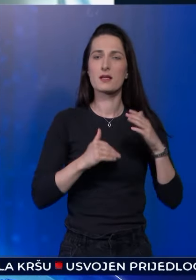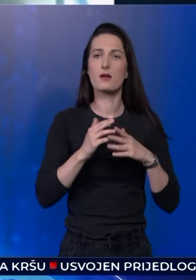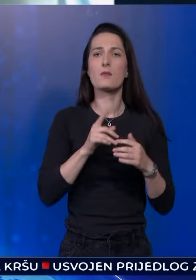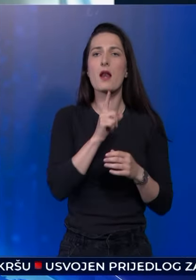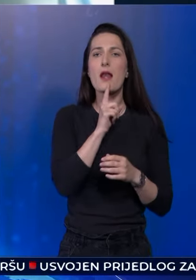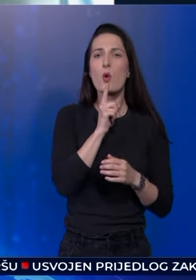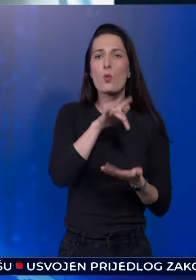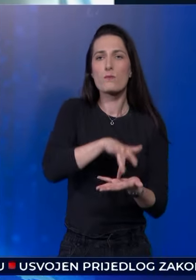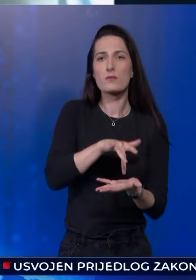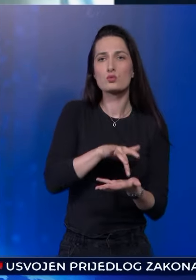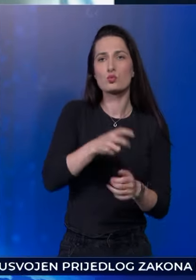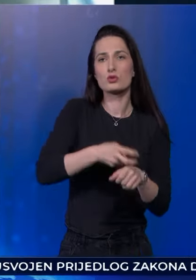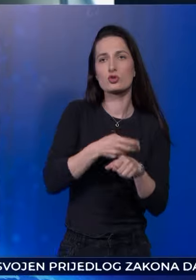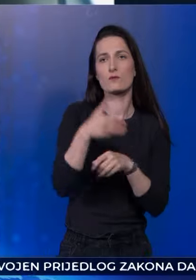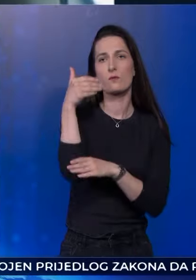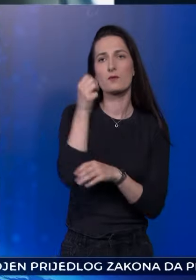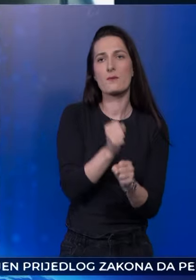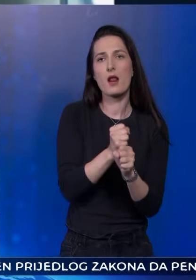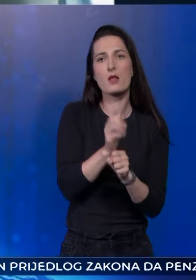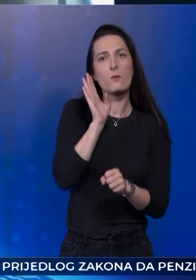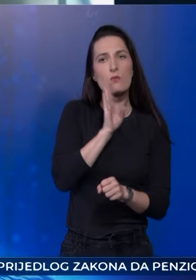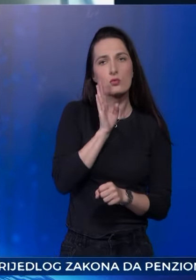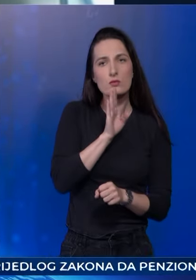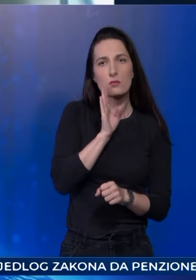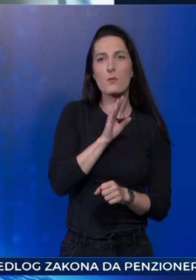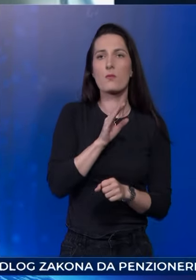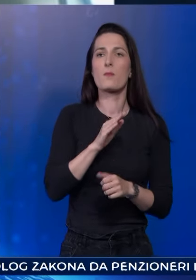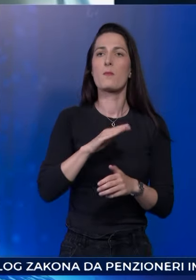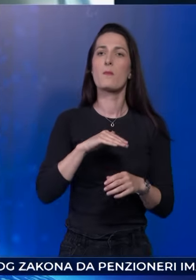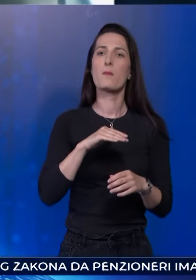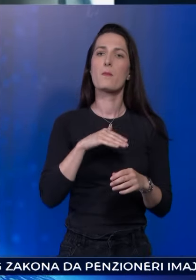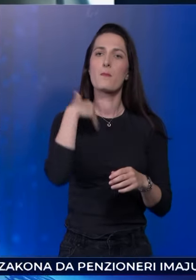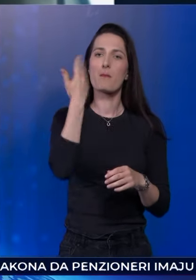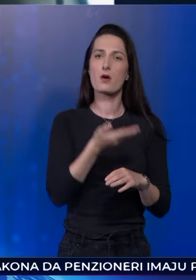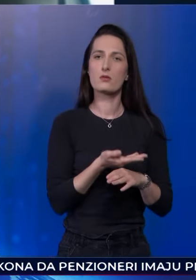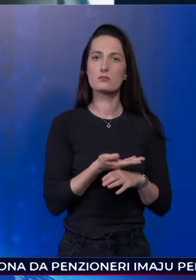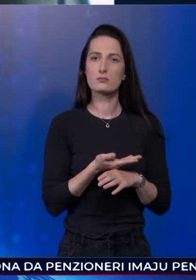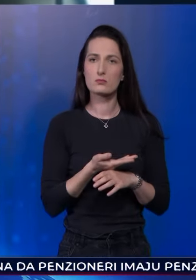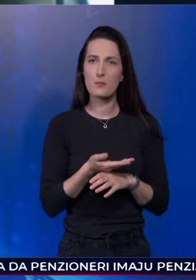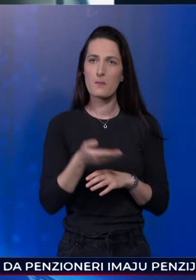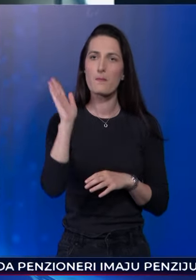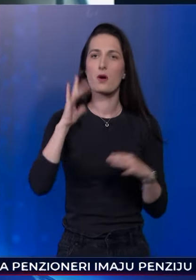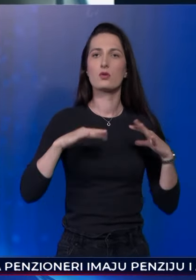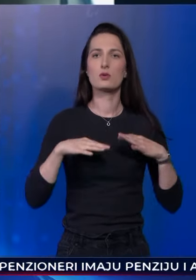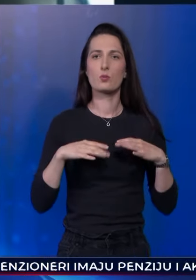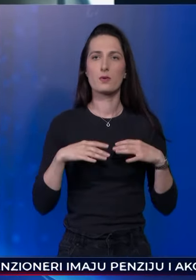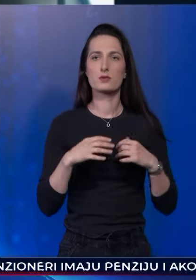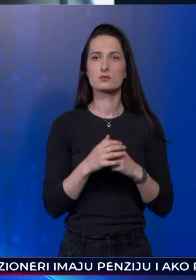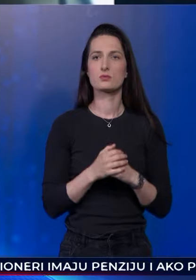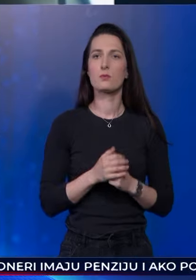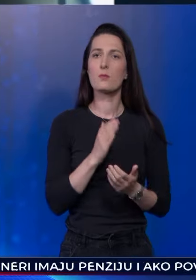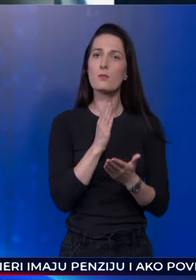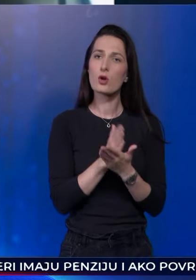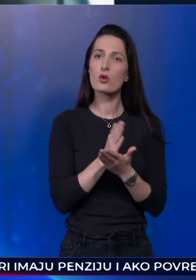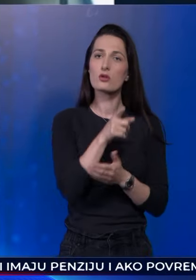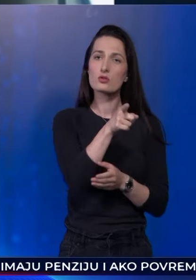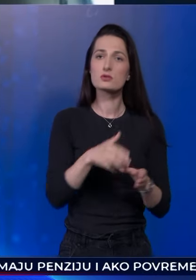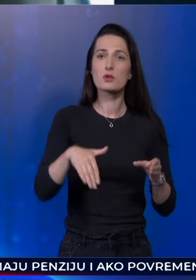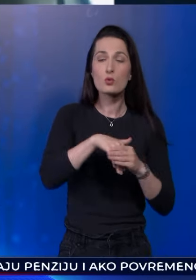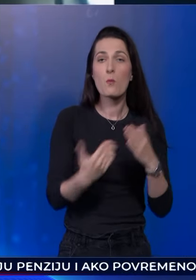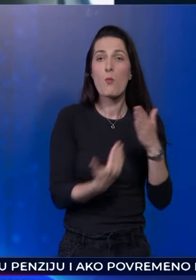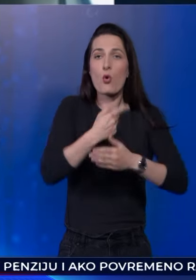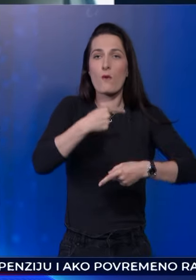nekom mjestu u opštini, u nekoj državnoj firmi radi Bošnjak, pa kada on ode u penziju ili iz nekog